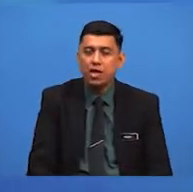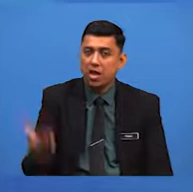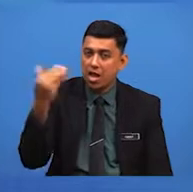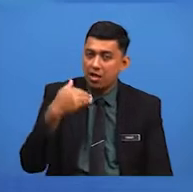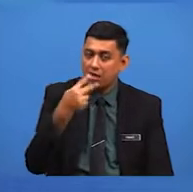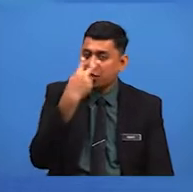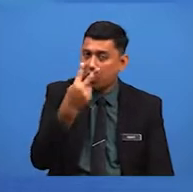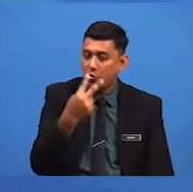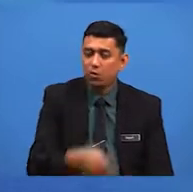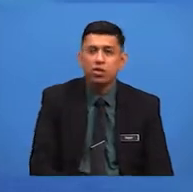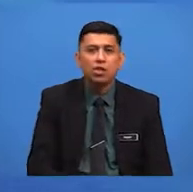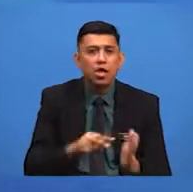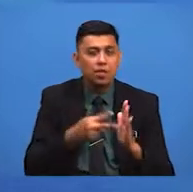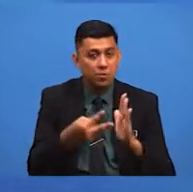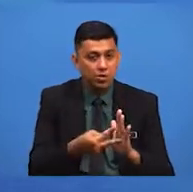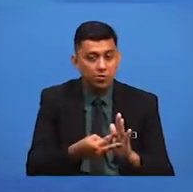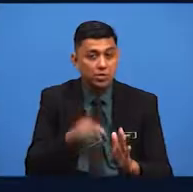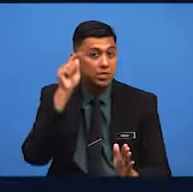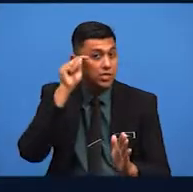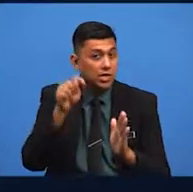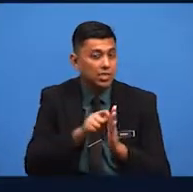kita lihat maksud carta alir.